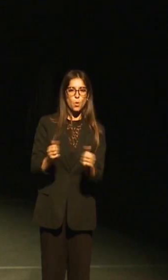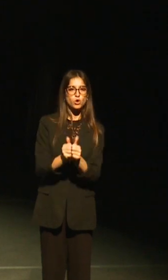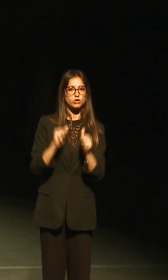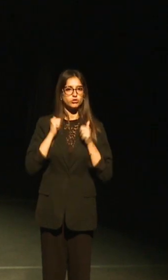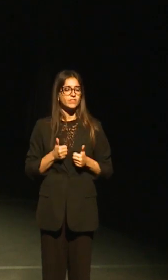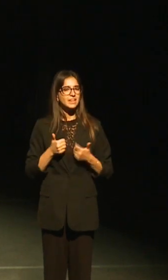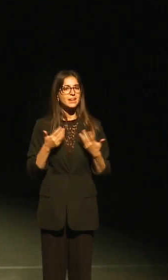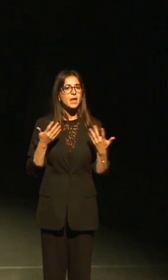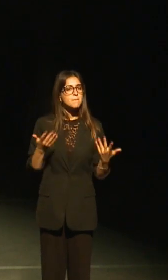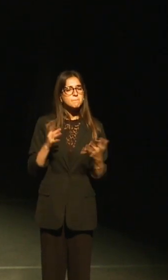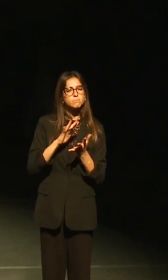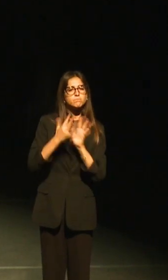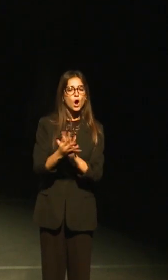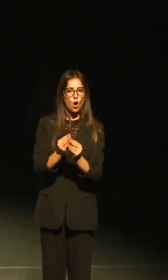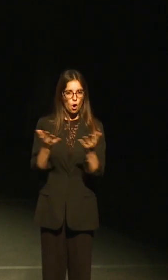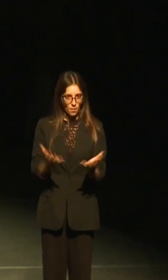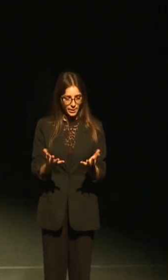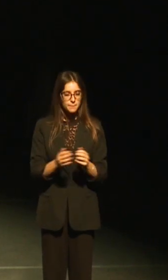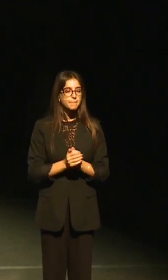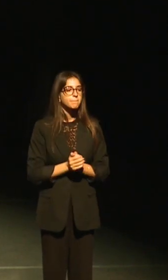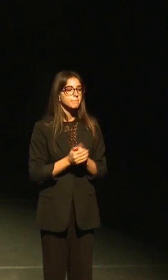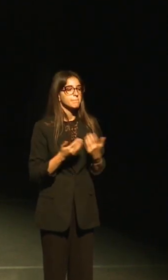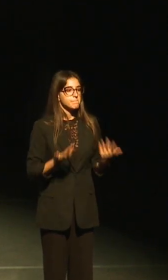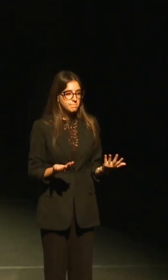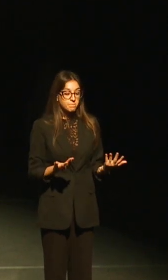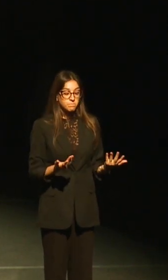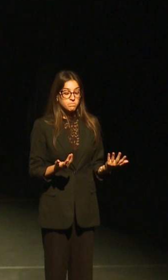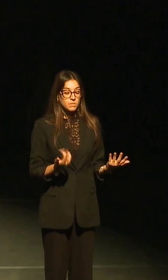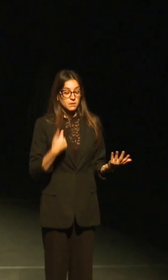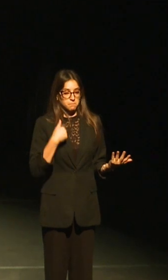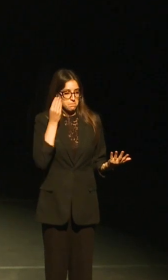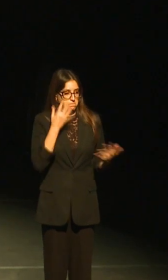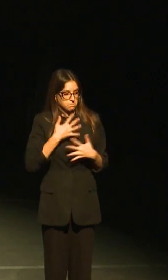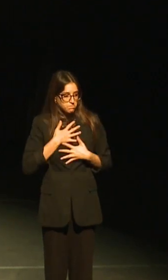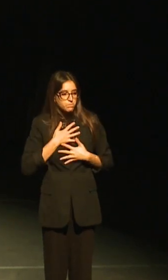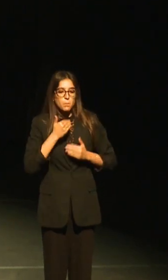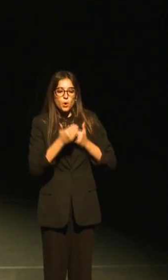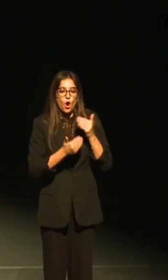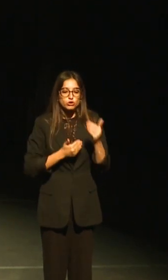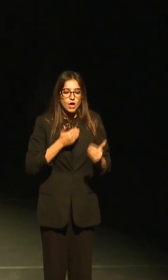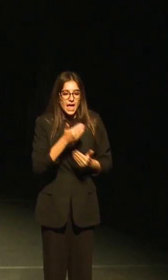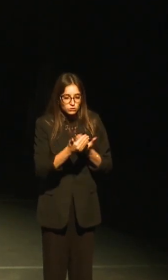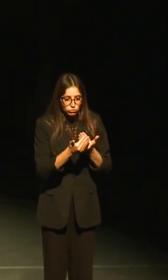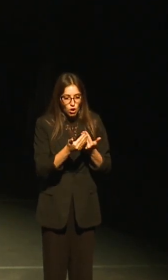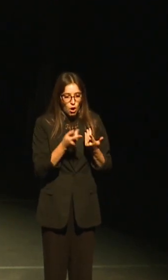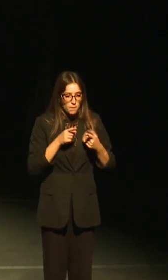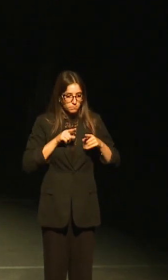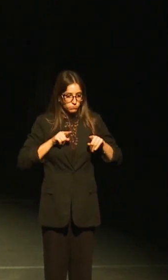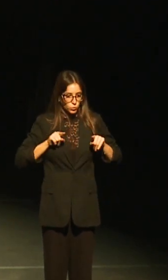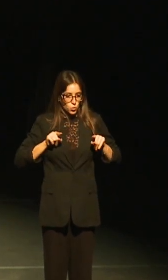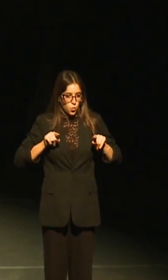generale no Ma dunque Andrea secondo me è un processo di univoco Nel senso che